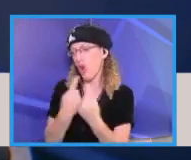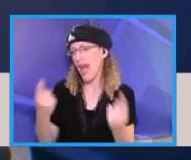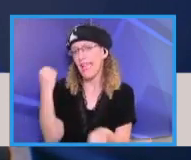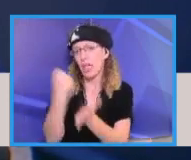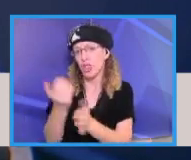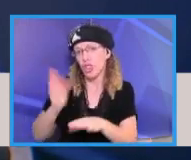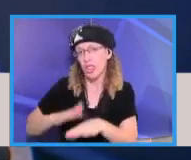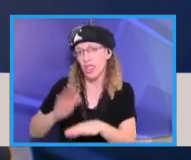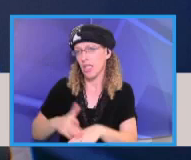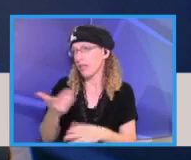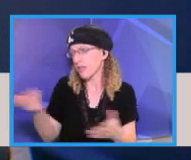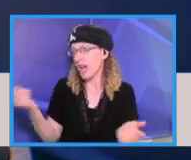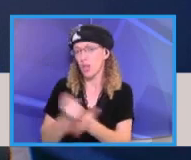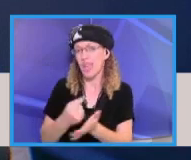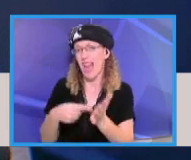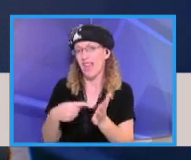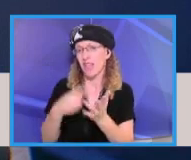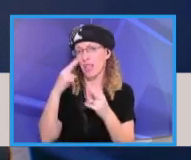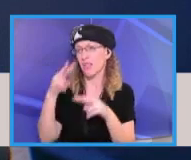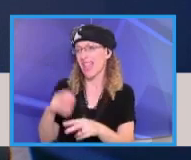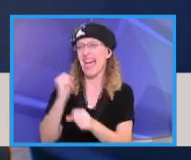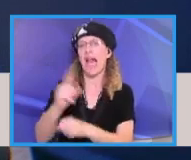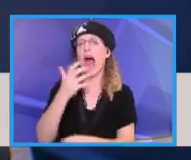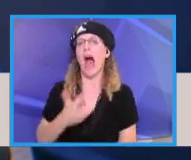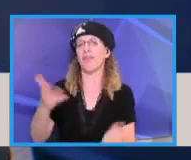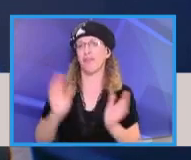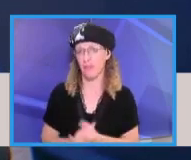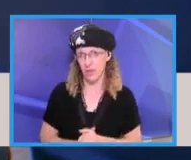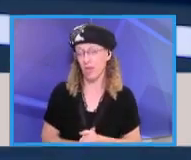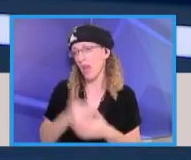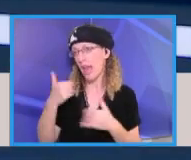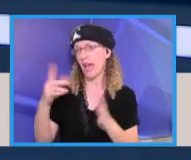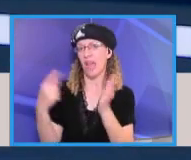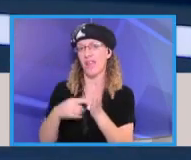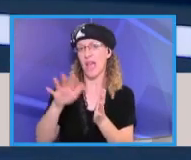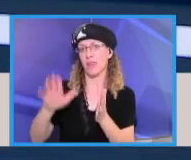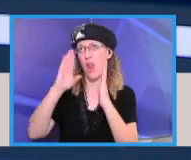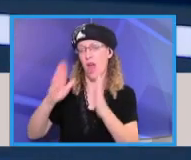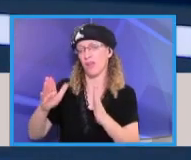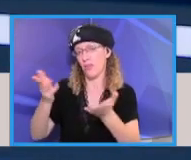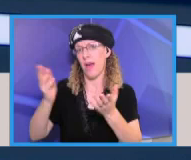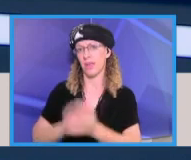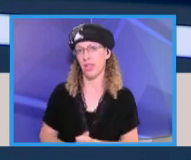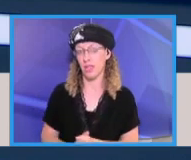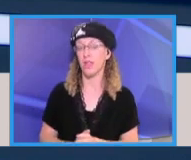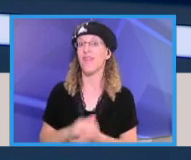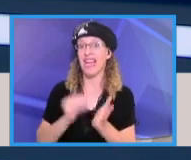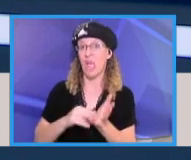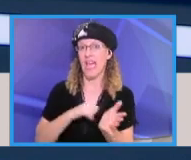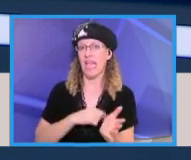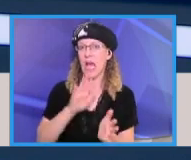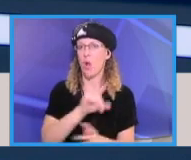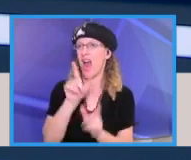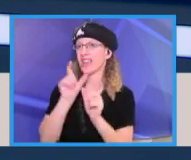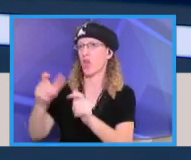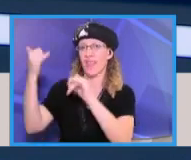את יקבל את הכשרות לפי, תעשה לך רב, כמו שנאמר, ללכת לפי האסכולה שהוא מאמין בה, ולצורך העניין גם לא לחסום יבוא. אם